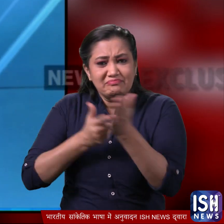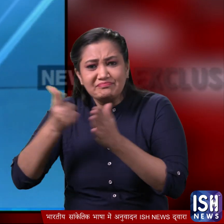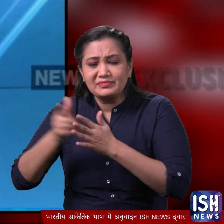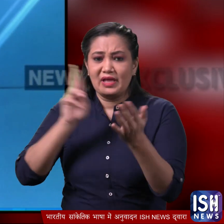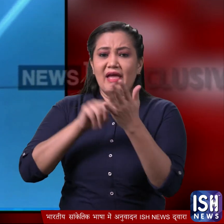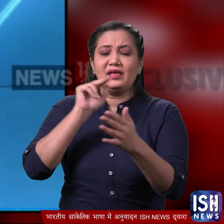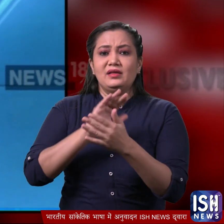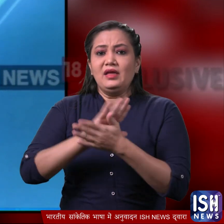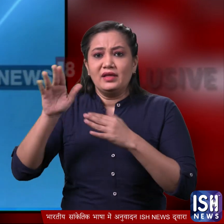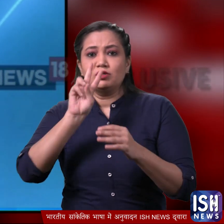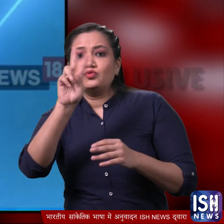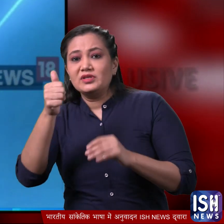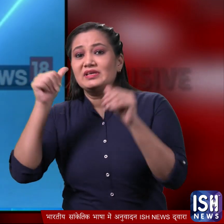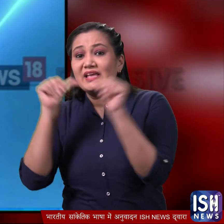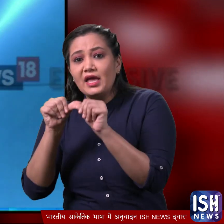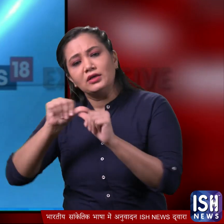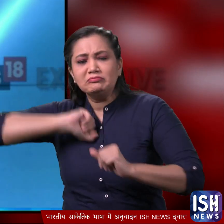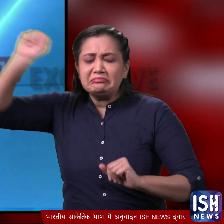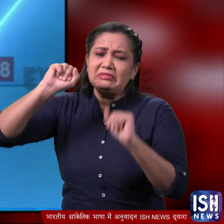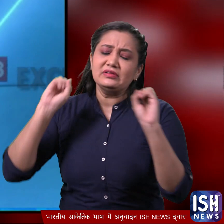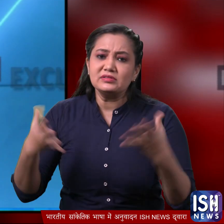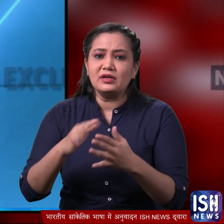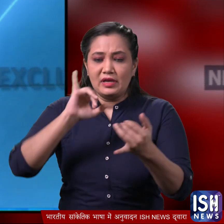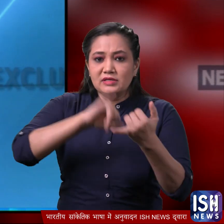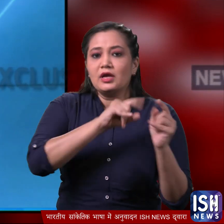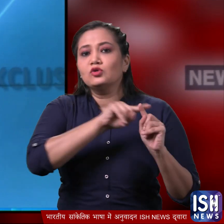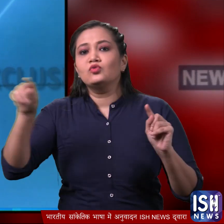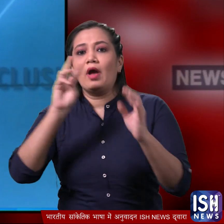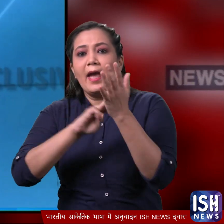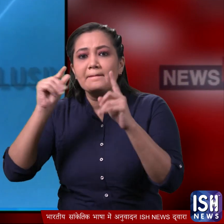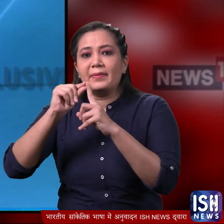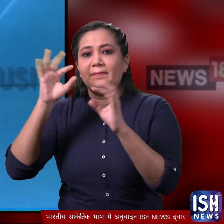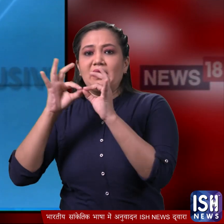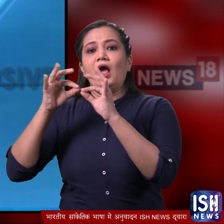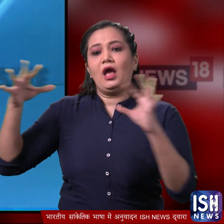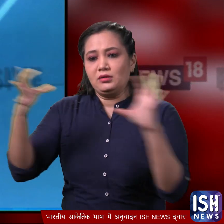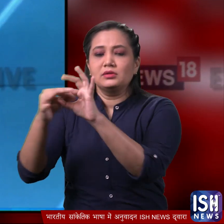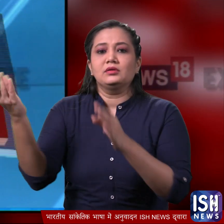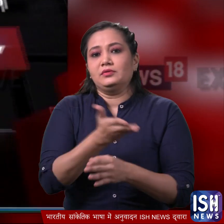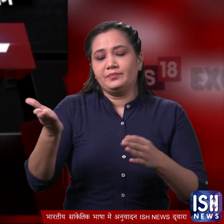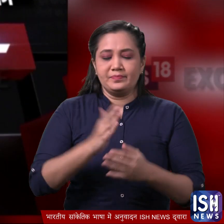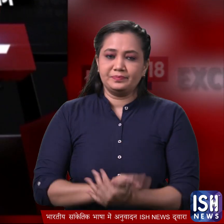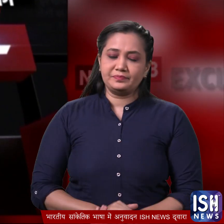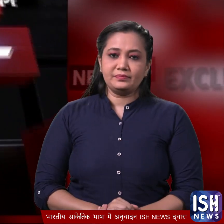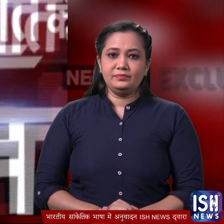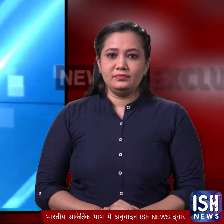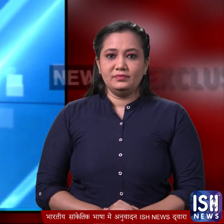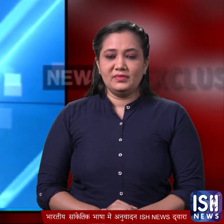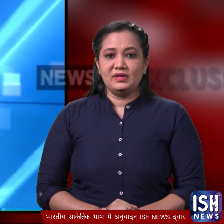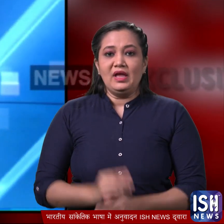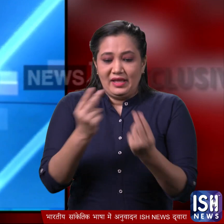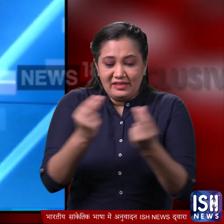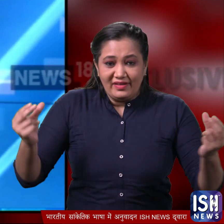मिलने से भड़के किसानों ने नेशनल हाईवे नंबर 26A पर हल्ला बोला, जो सागर को मध्य प्रदेश के बीना कस्बे से जोड़ता है। दिवाली